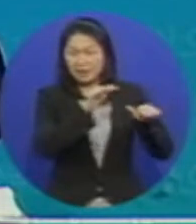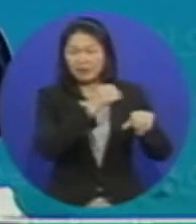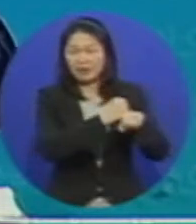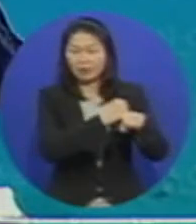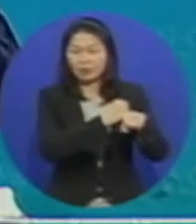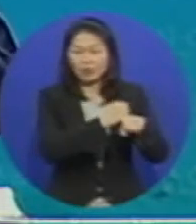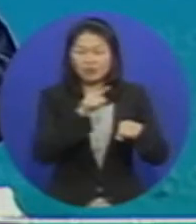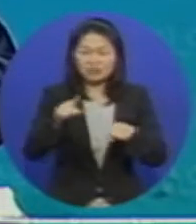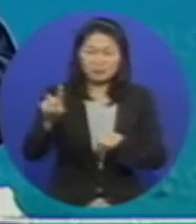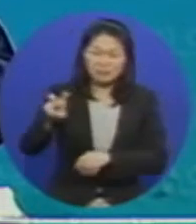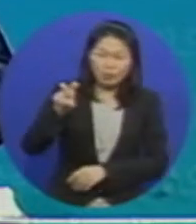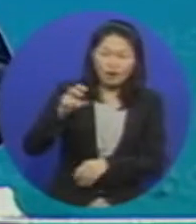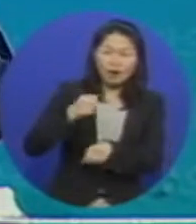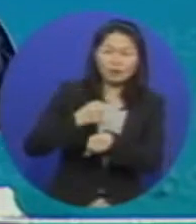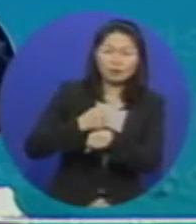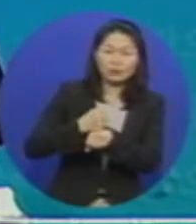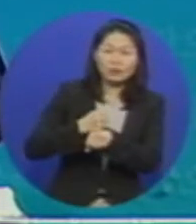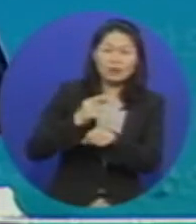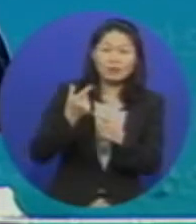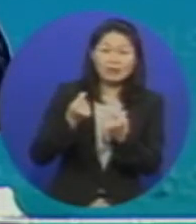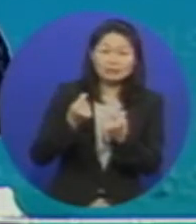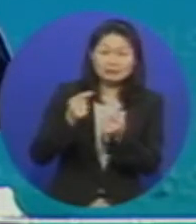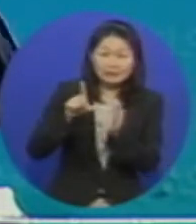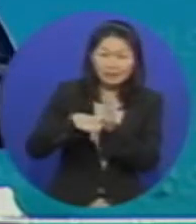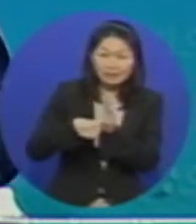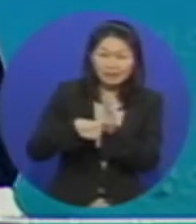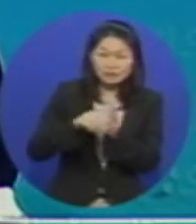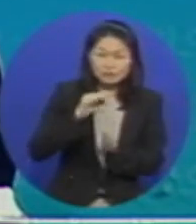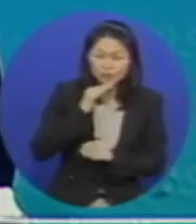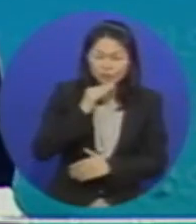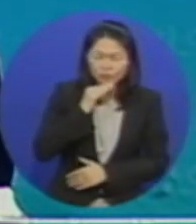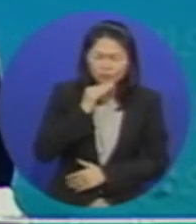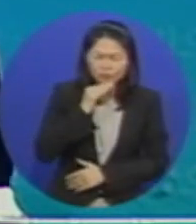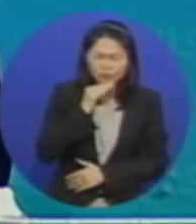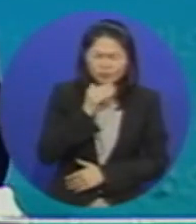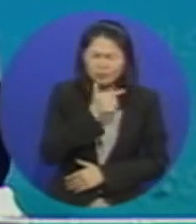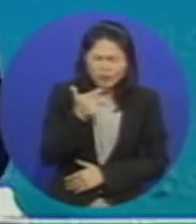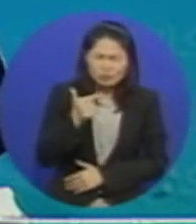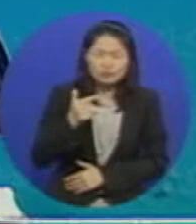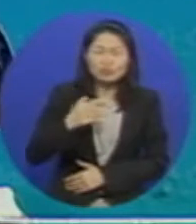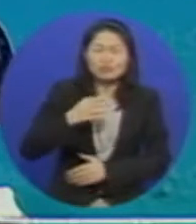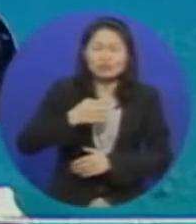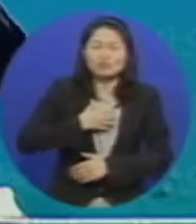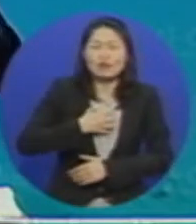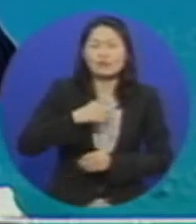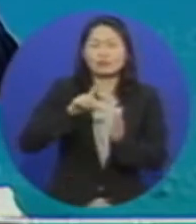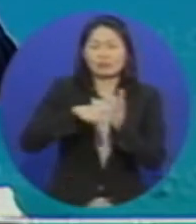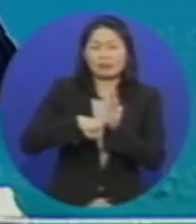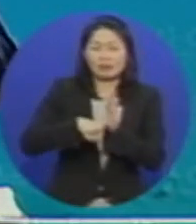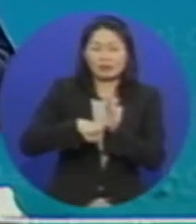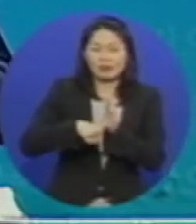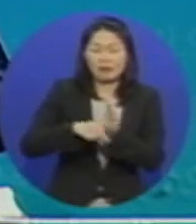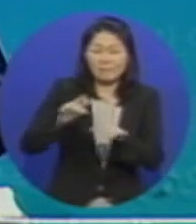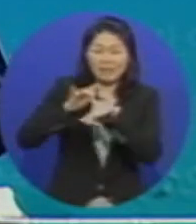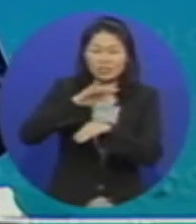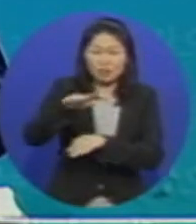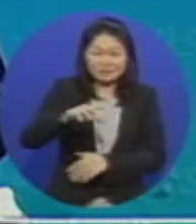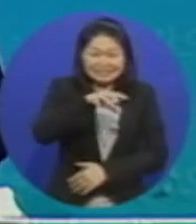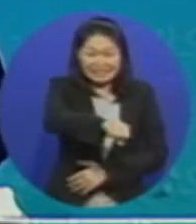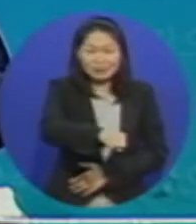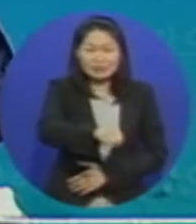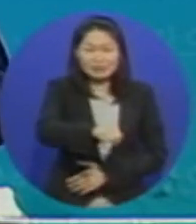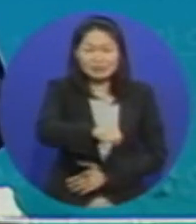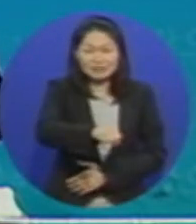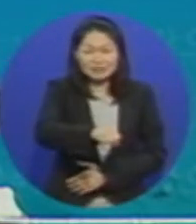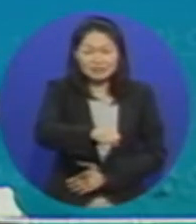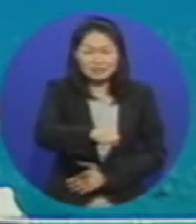어떤 사람을 미워하고 그때가 매우 위험한 때요 마귀는 요 여러분을 삼키려고 하고 있는데요